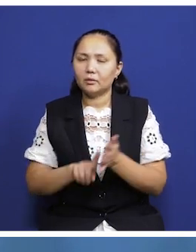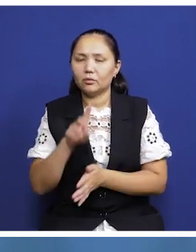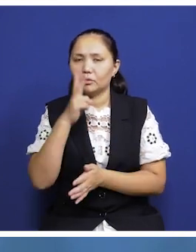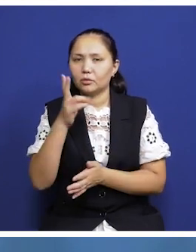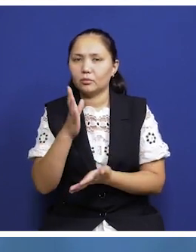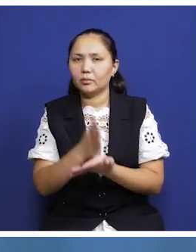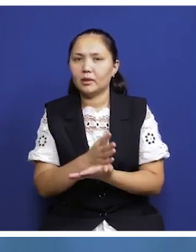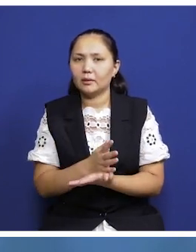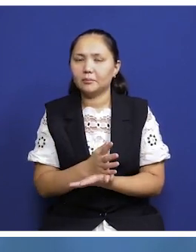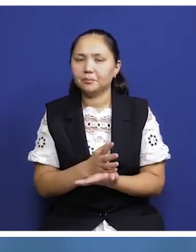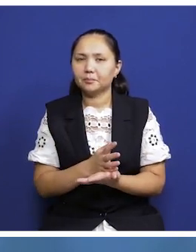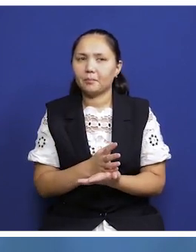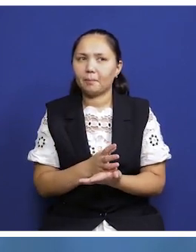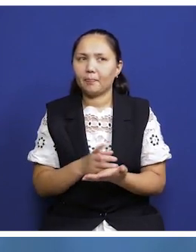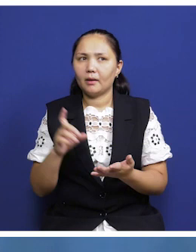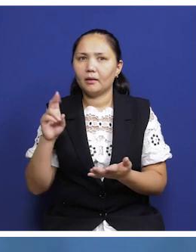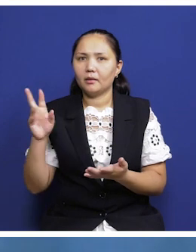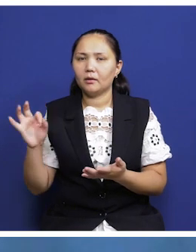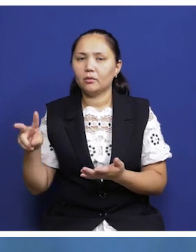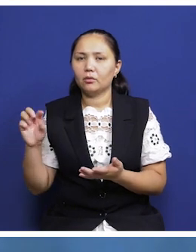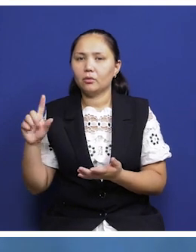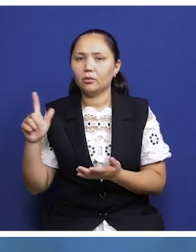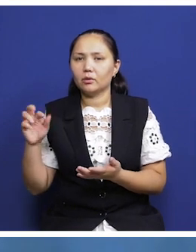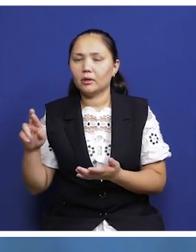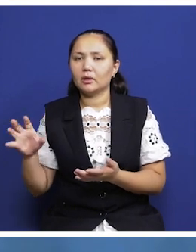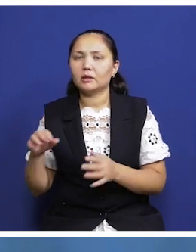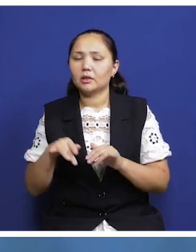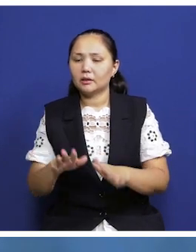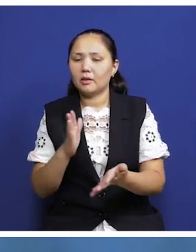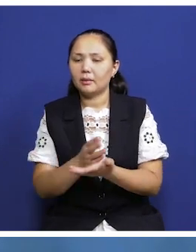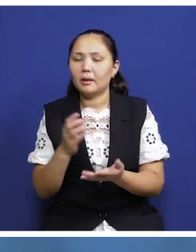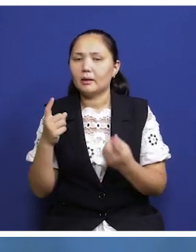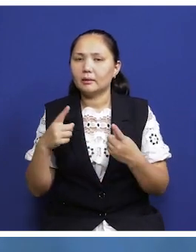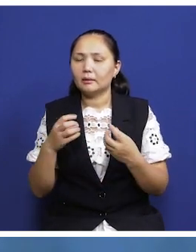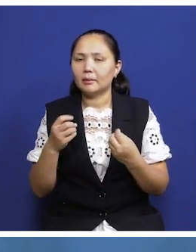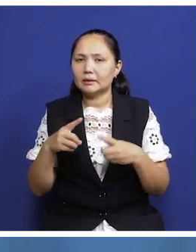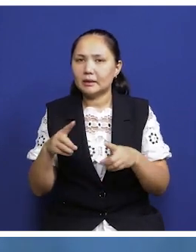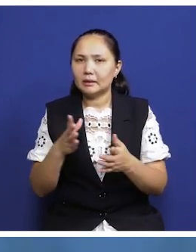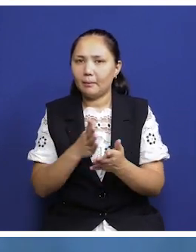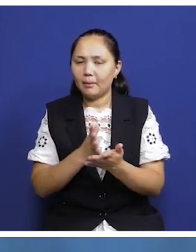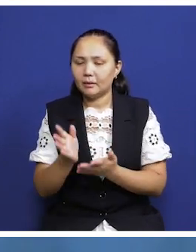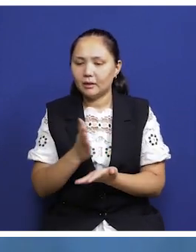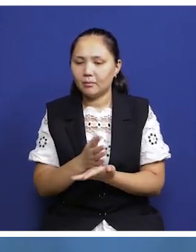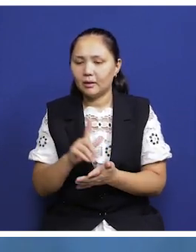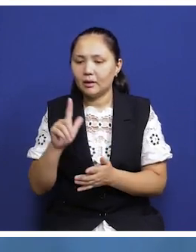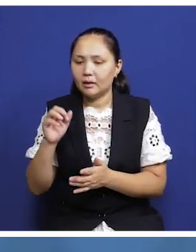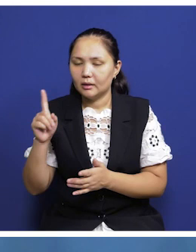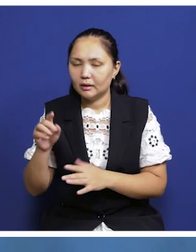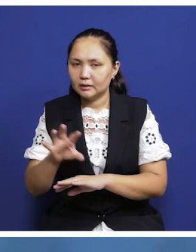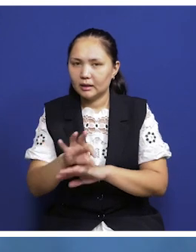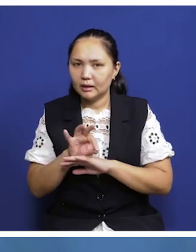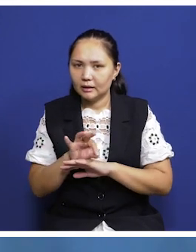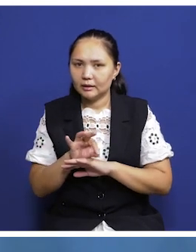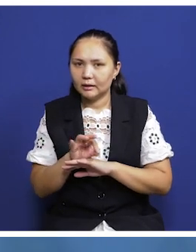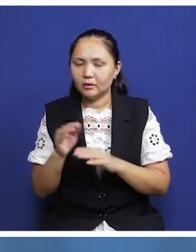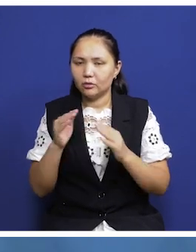себептен экология жағы да бар, тағы басқа жағы бар. Осыны газды өздеріңіздің сұраныстарыңыз бойынша жеткізіп тартып бергеннен кейін соны